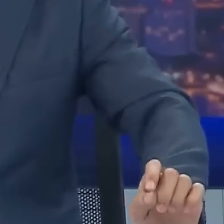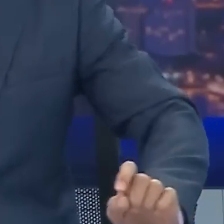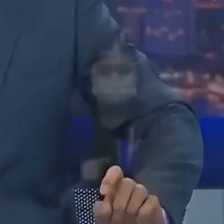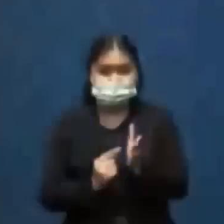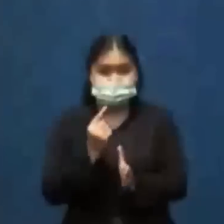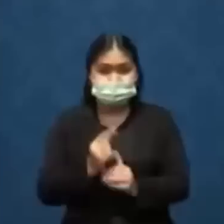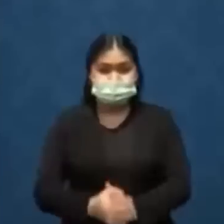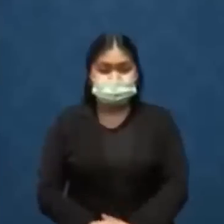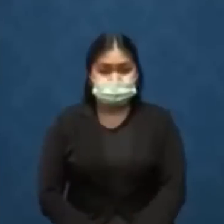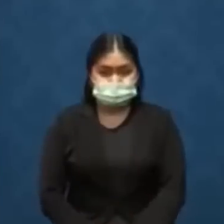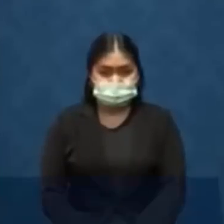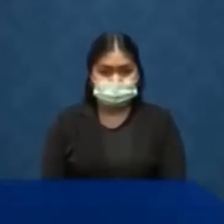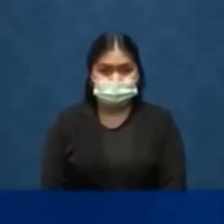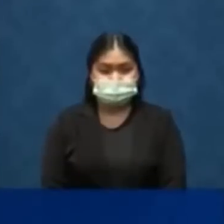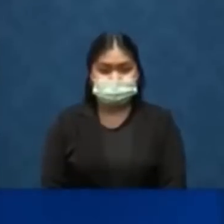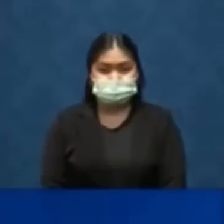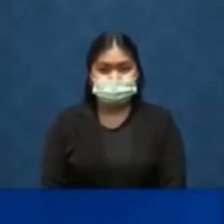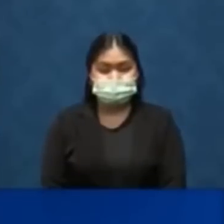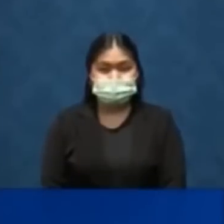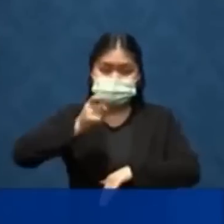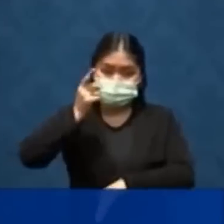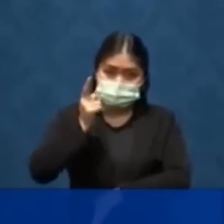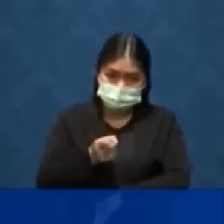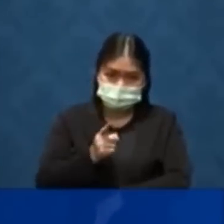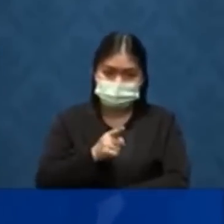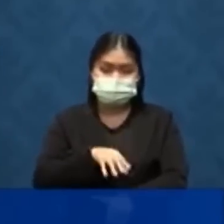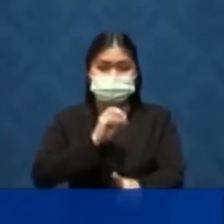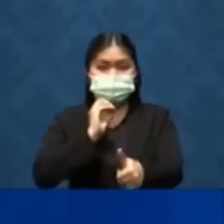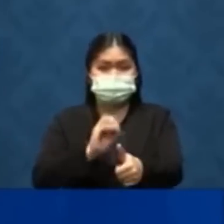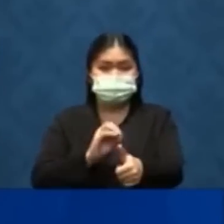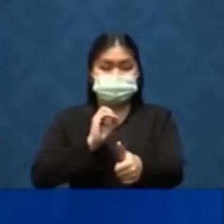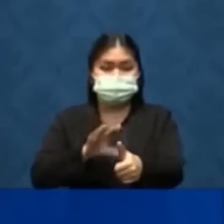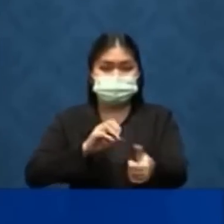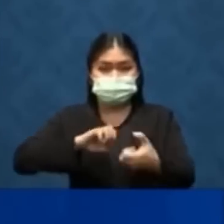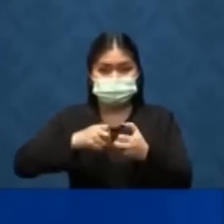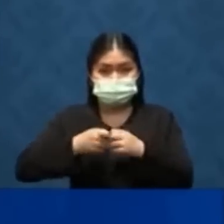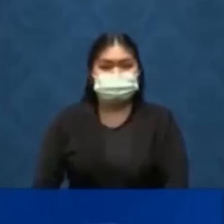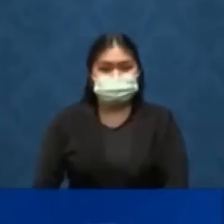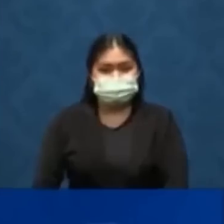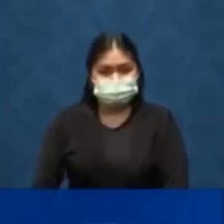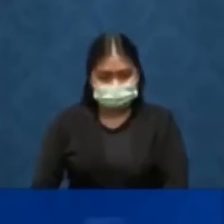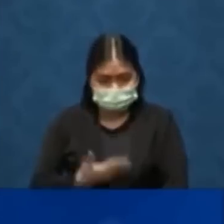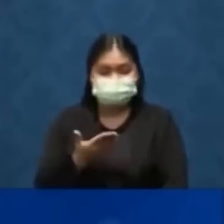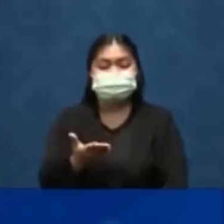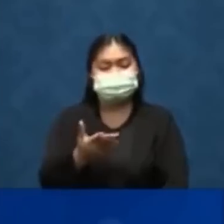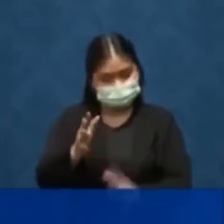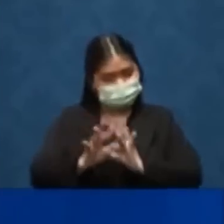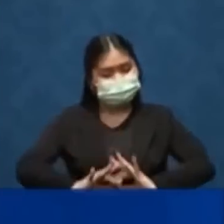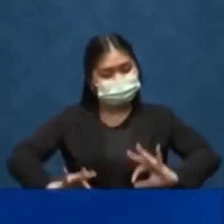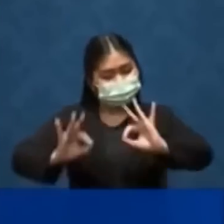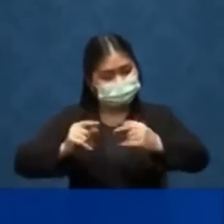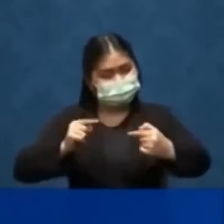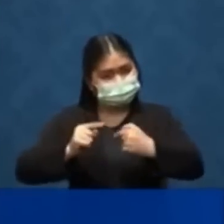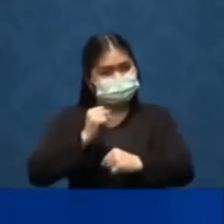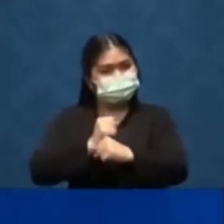ทยนะครับการอภิปรายทั่วไปโดยไม่ลงมติตามกฎหมายรัฐธรรมนูญมาตรา152วันนี้ฝ่ายค้านพยายามอภิปรายความล้ม